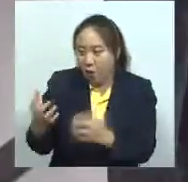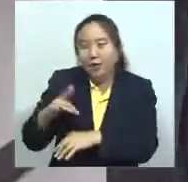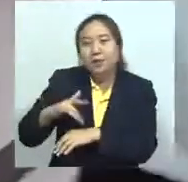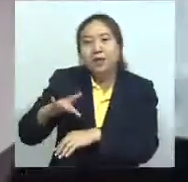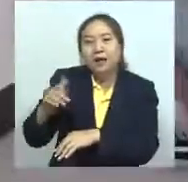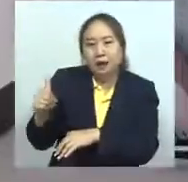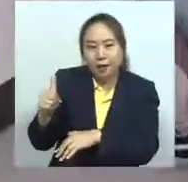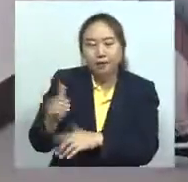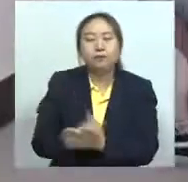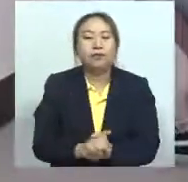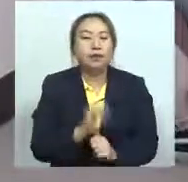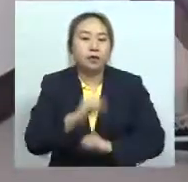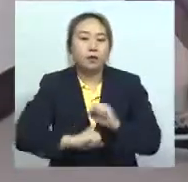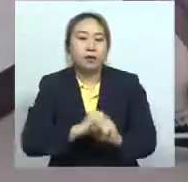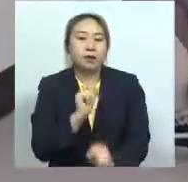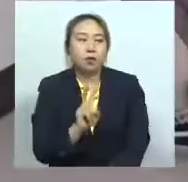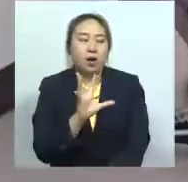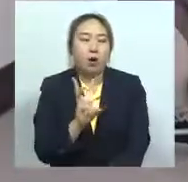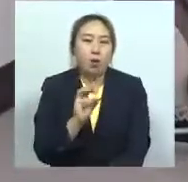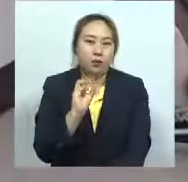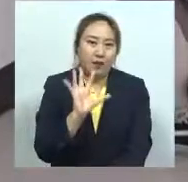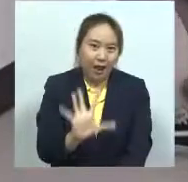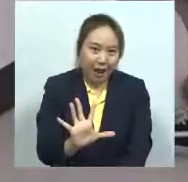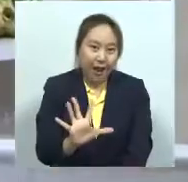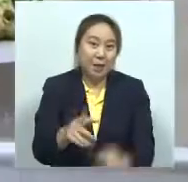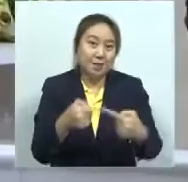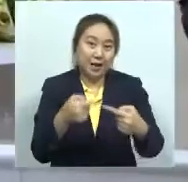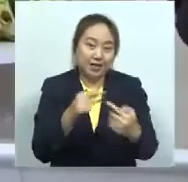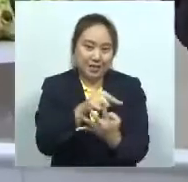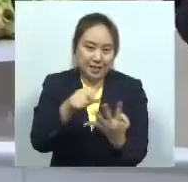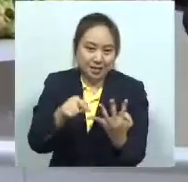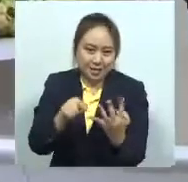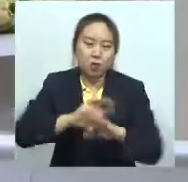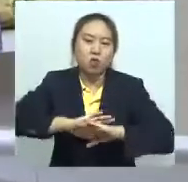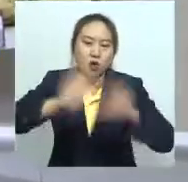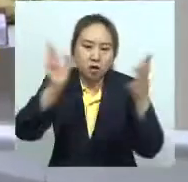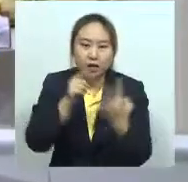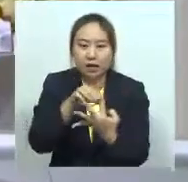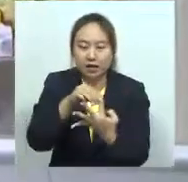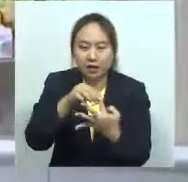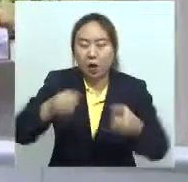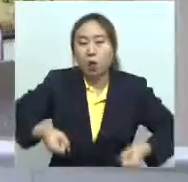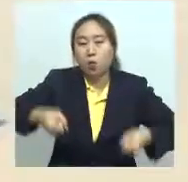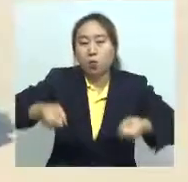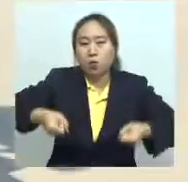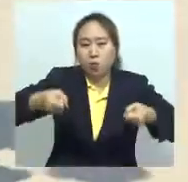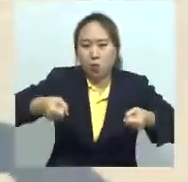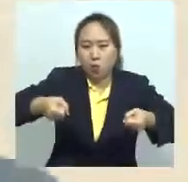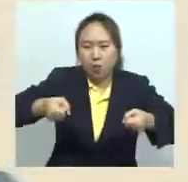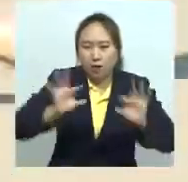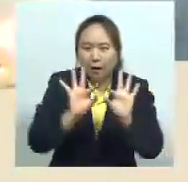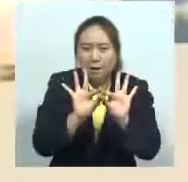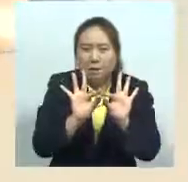ทนโดยในปี 2565จะเลิกใช้พลาสติก4ชนิดก็คือถุงหูหิ้วที่หนาน้อ